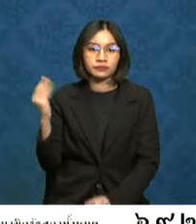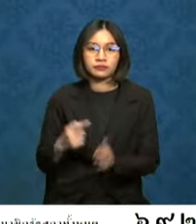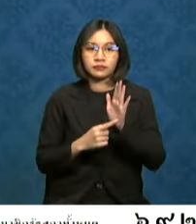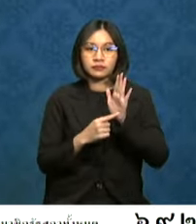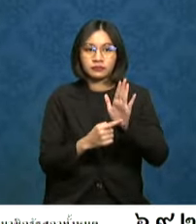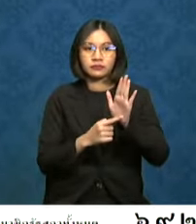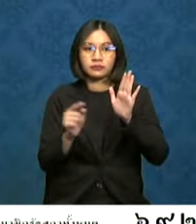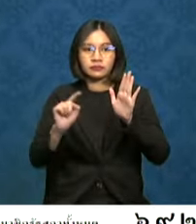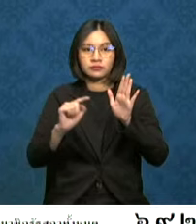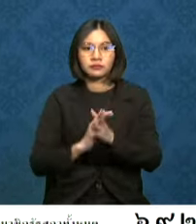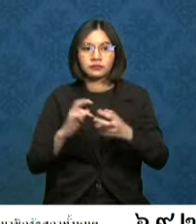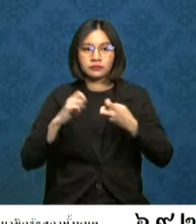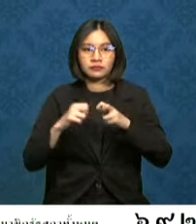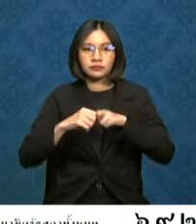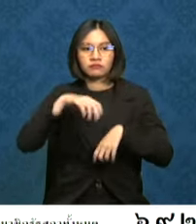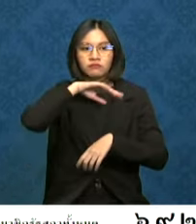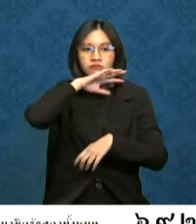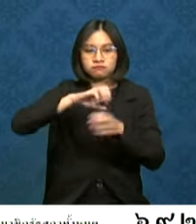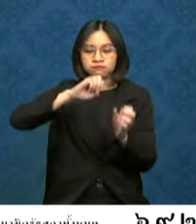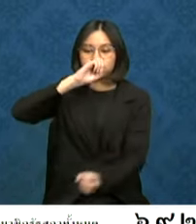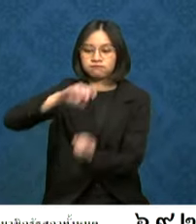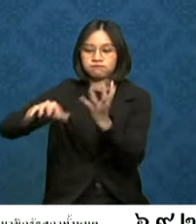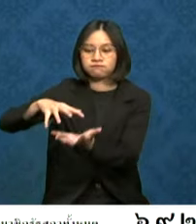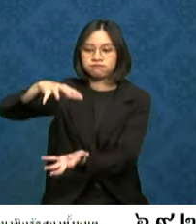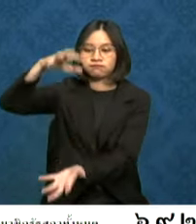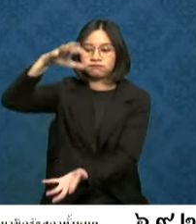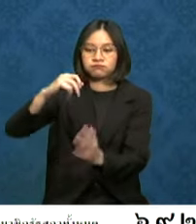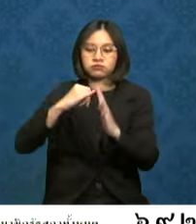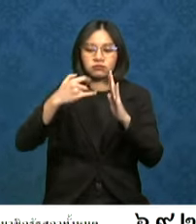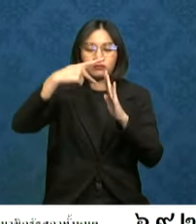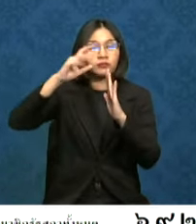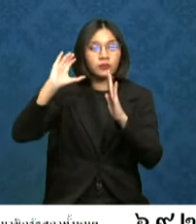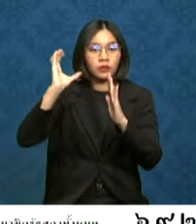กรณีปัญหาขยะลดเมืองในจหวพิสุนโลกครั